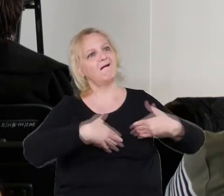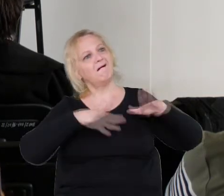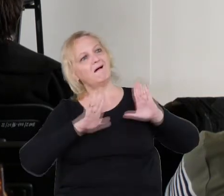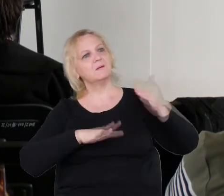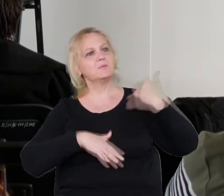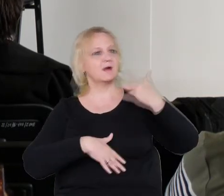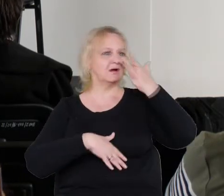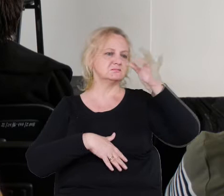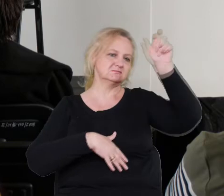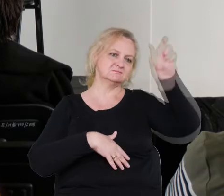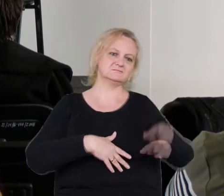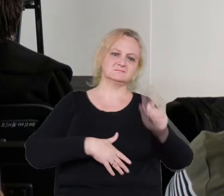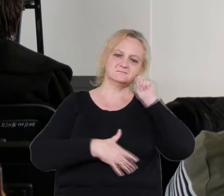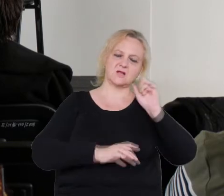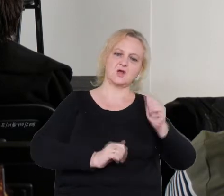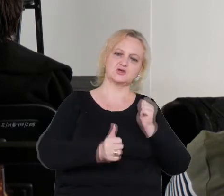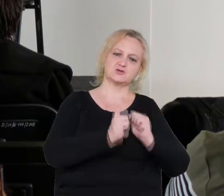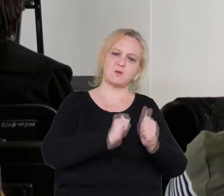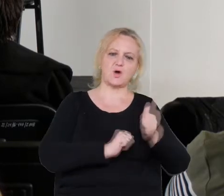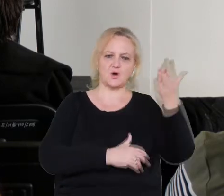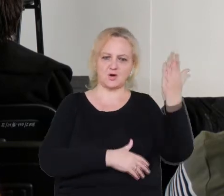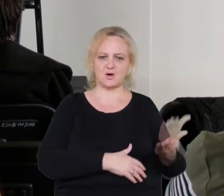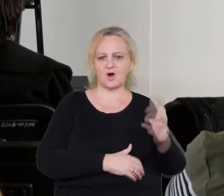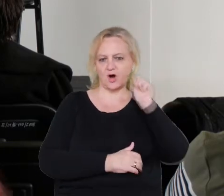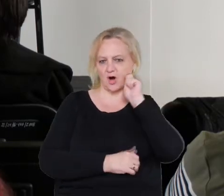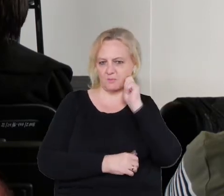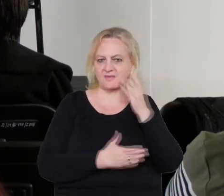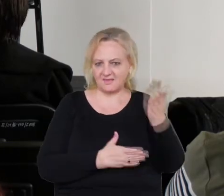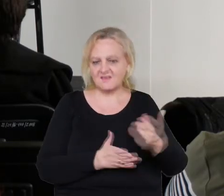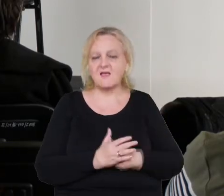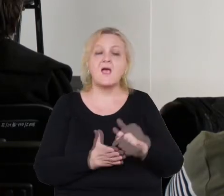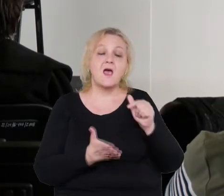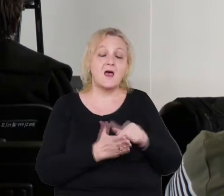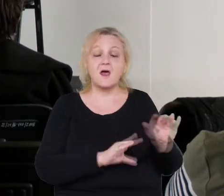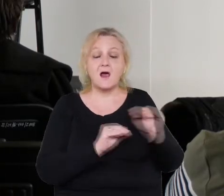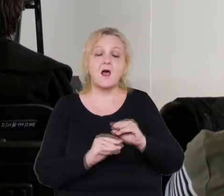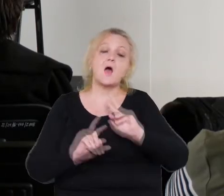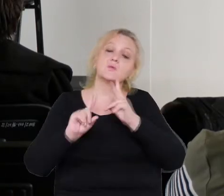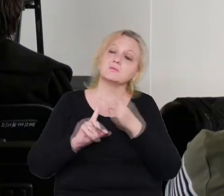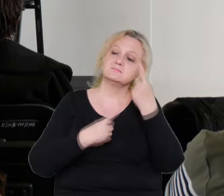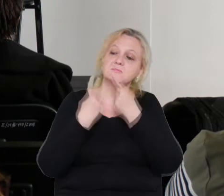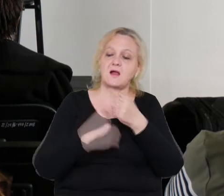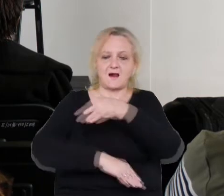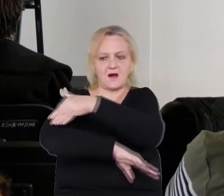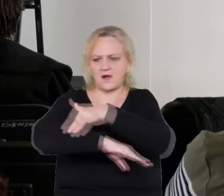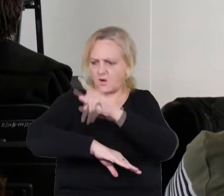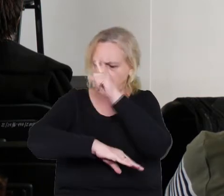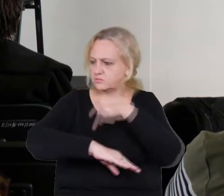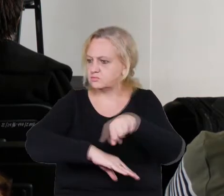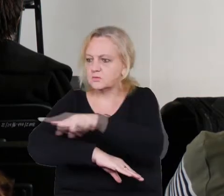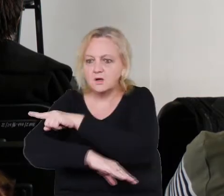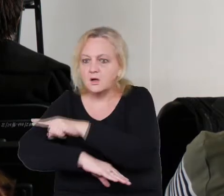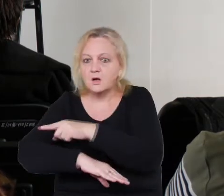białoruskiej Sport Woman a z drugiej strony trzymamy na granicy ludzi którzy